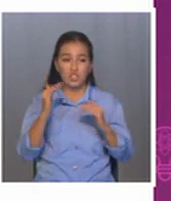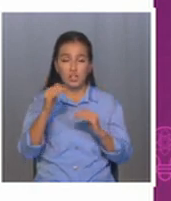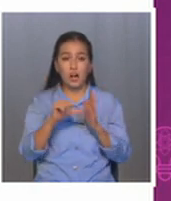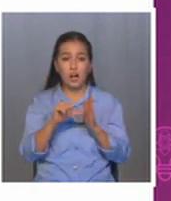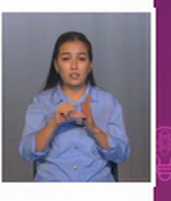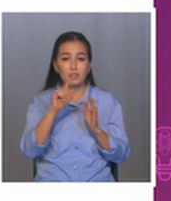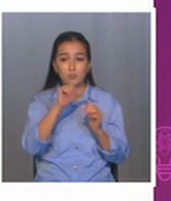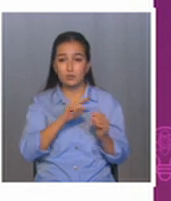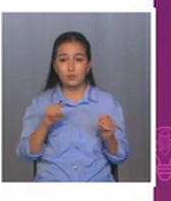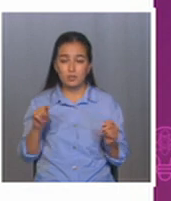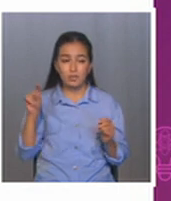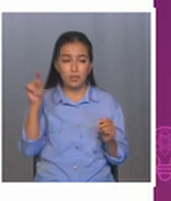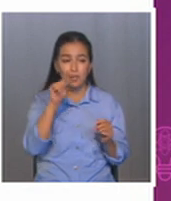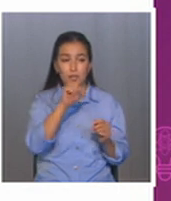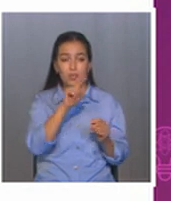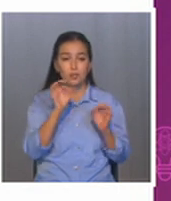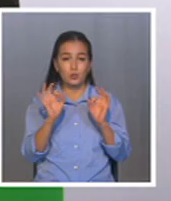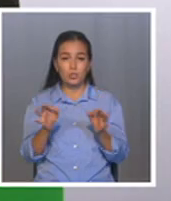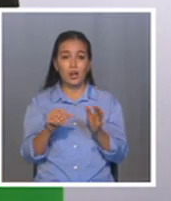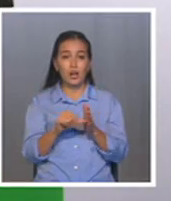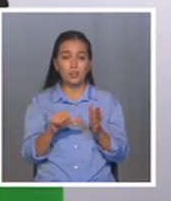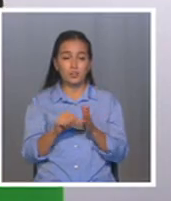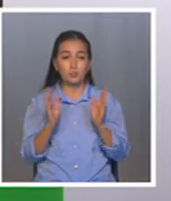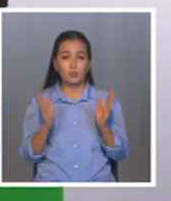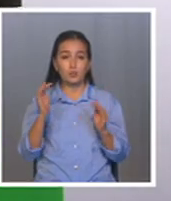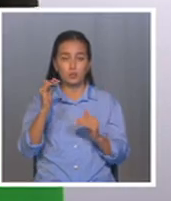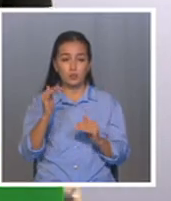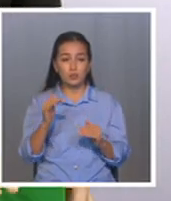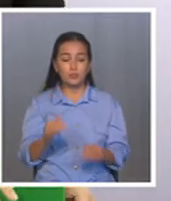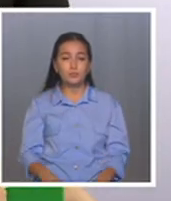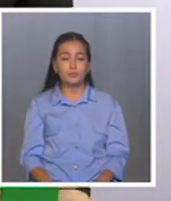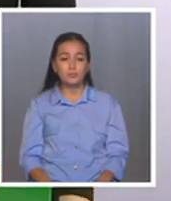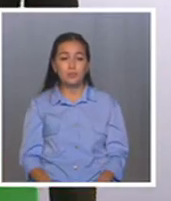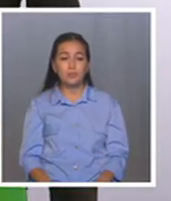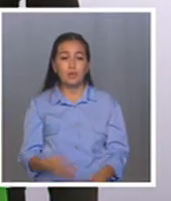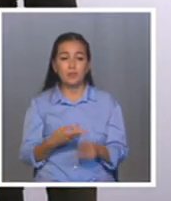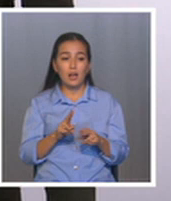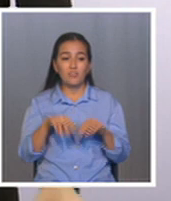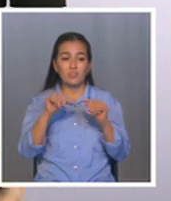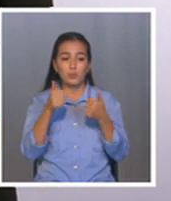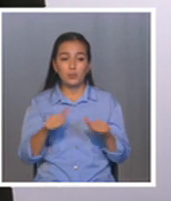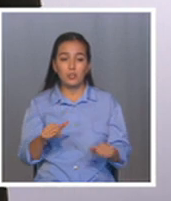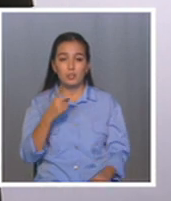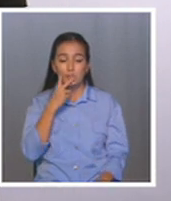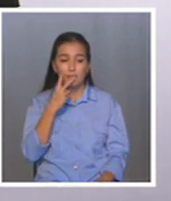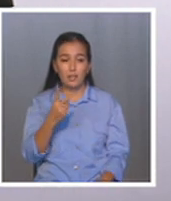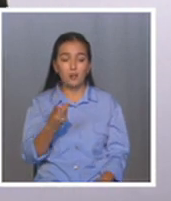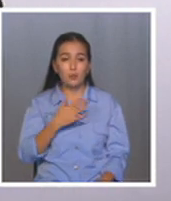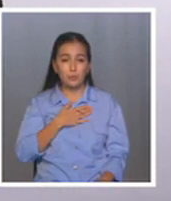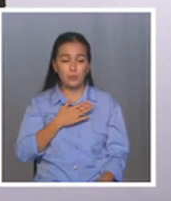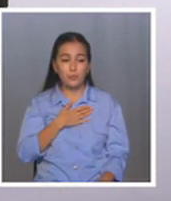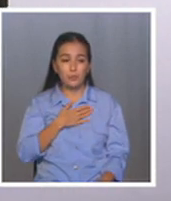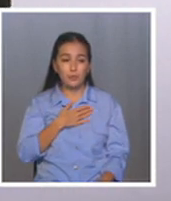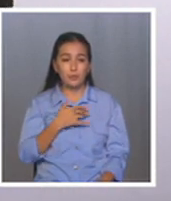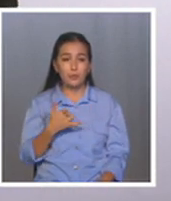дұрыс призманың табаны дұрыс 6 бұрыш. Енді мына фигураларды қарастырайық. Менің қолымда